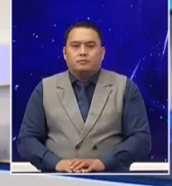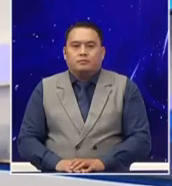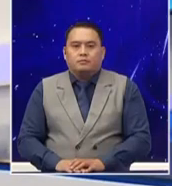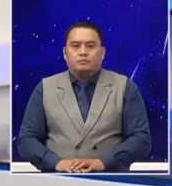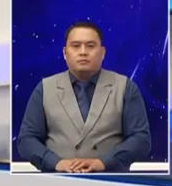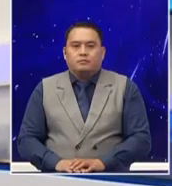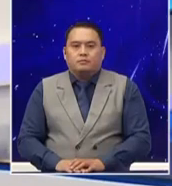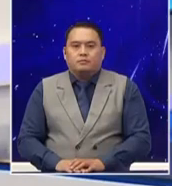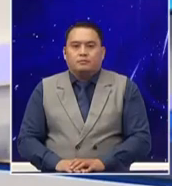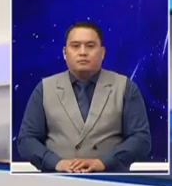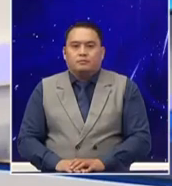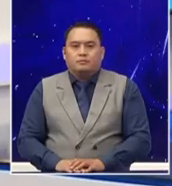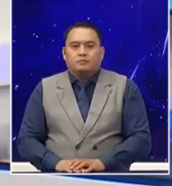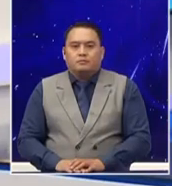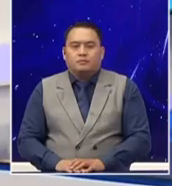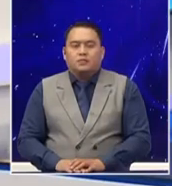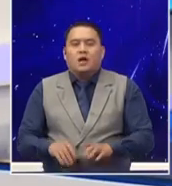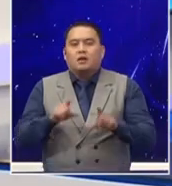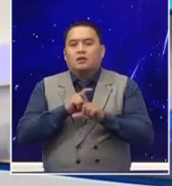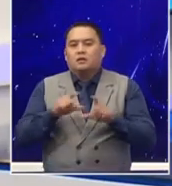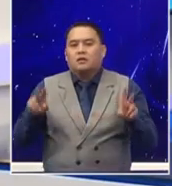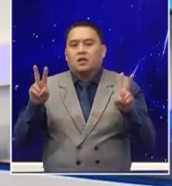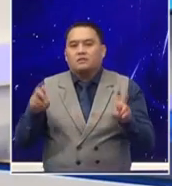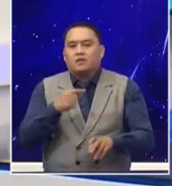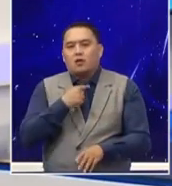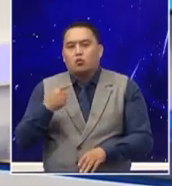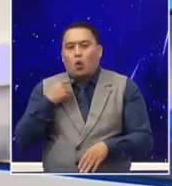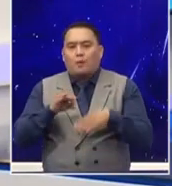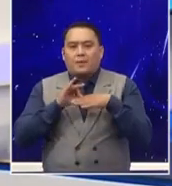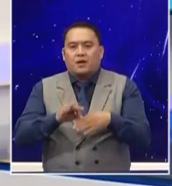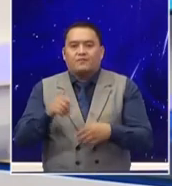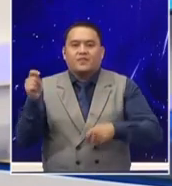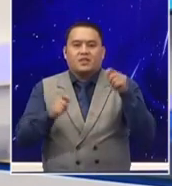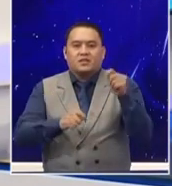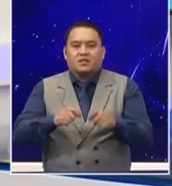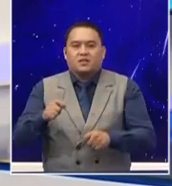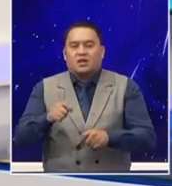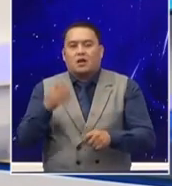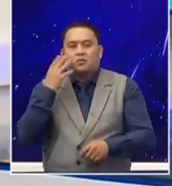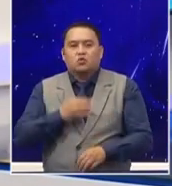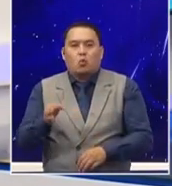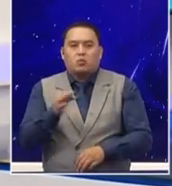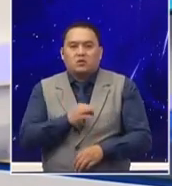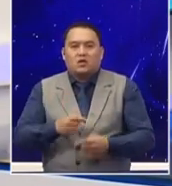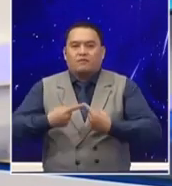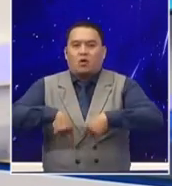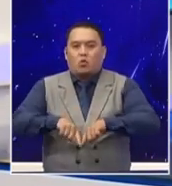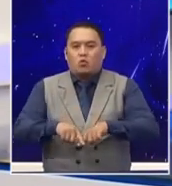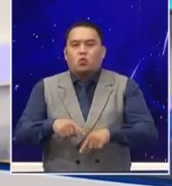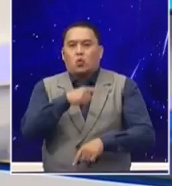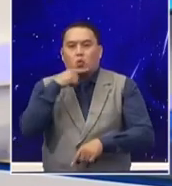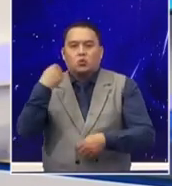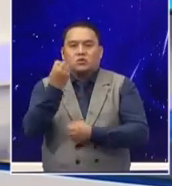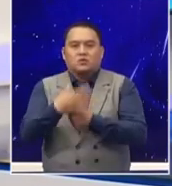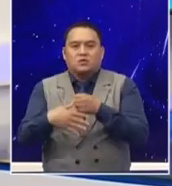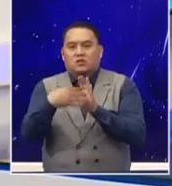Мы вместе, мы помним, мы гордимся. По таким девизам в Талдыкургане прошел традиционный фестиваль «Радуга Жетысу», организованный областным русским